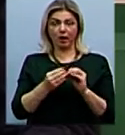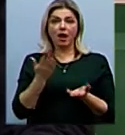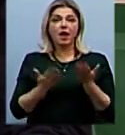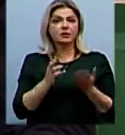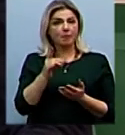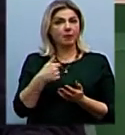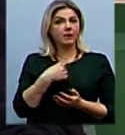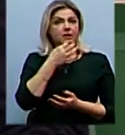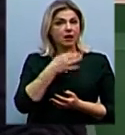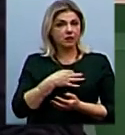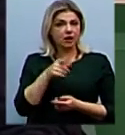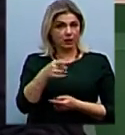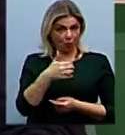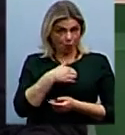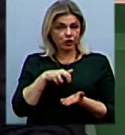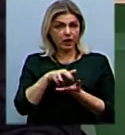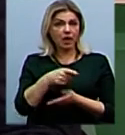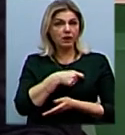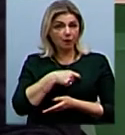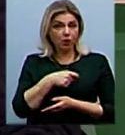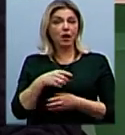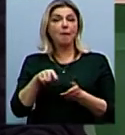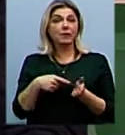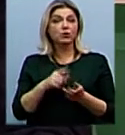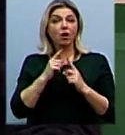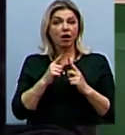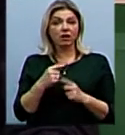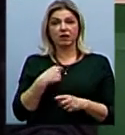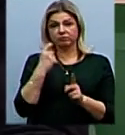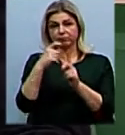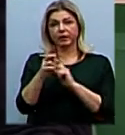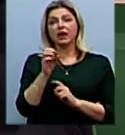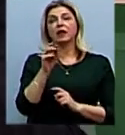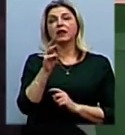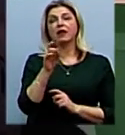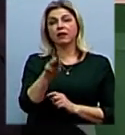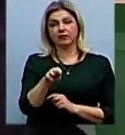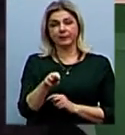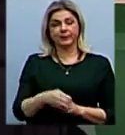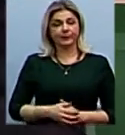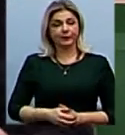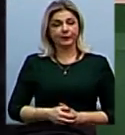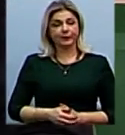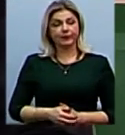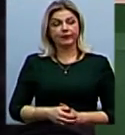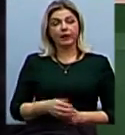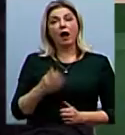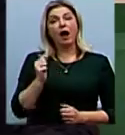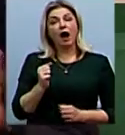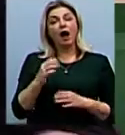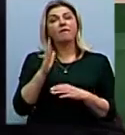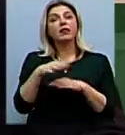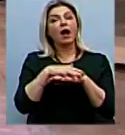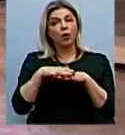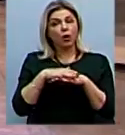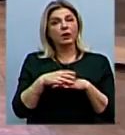Андрій, чи не хочеш ти піти від депутата міської ради, я б сказав ні. Ну, тому що я розумію, що треба... А в народні? Можна вже думати, тому що ну,